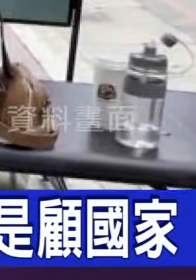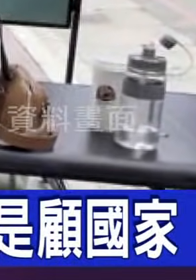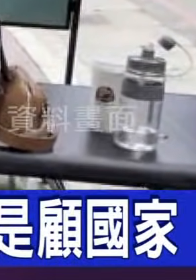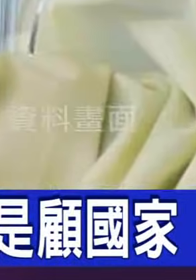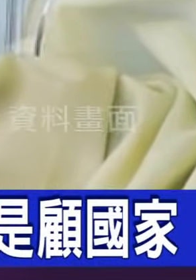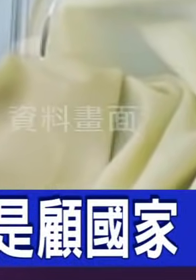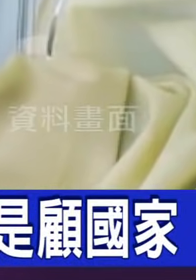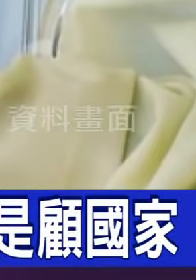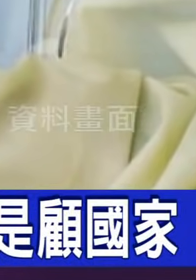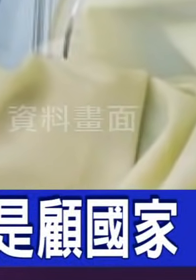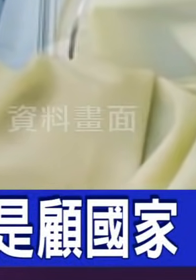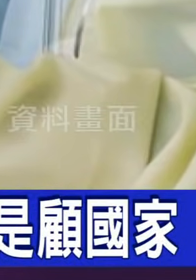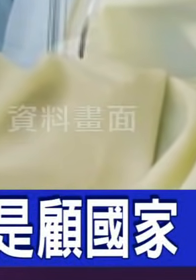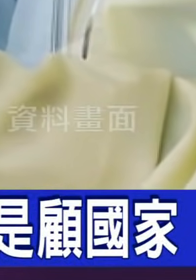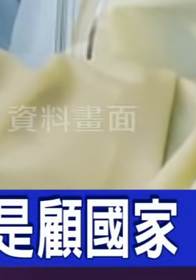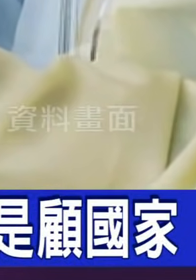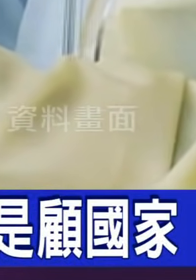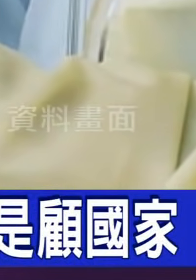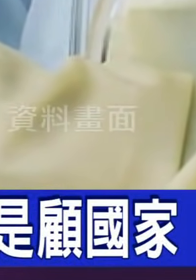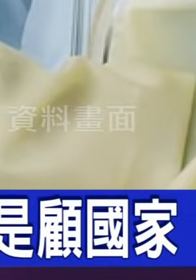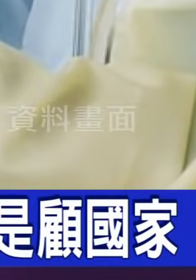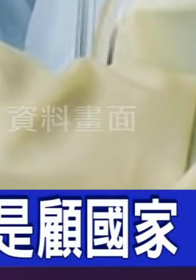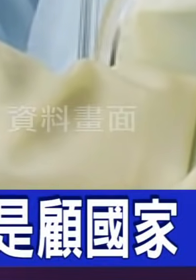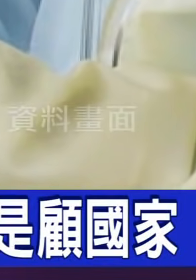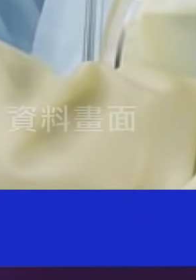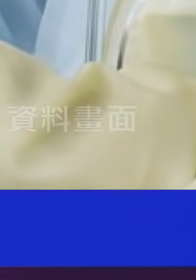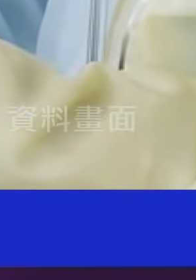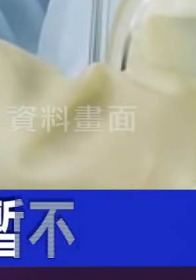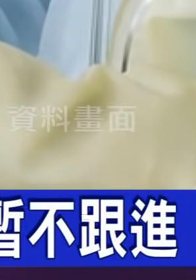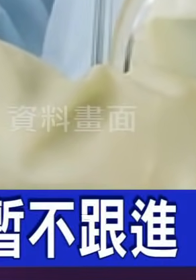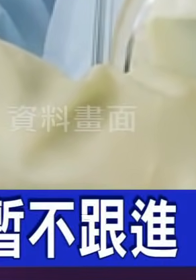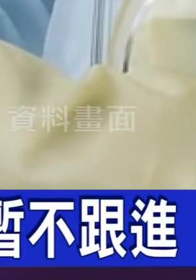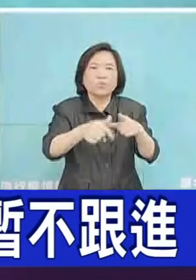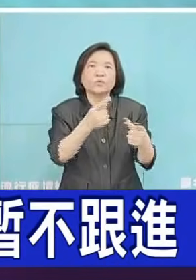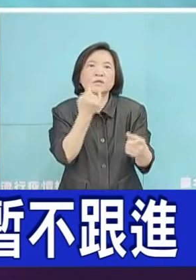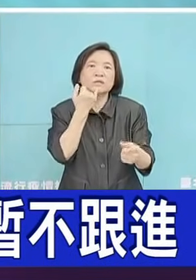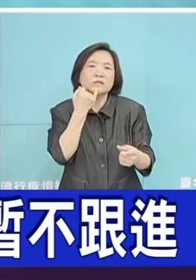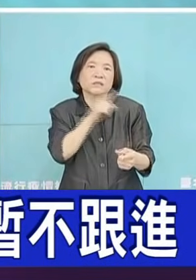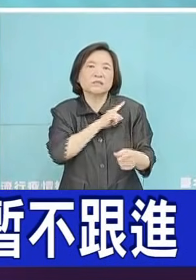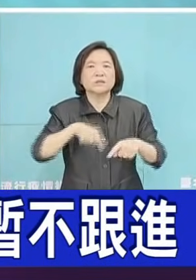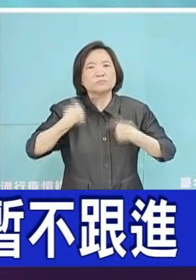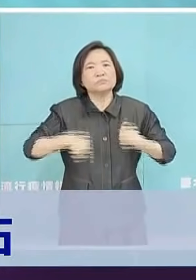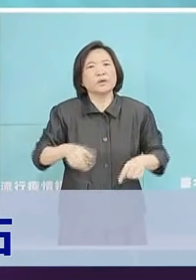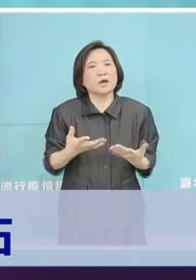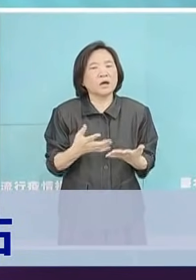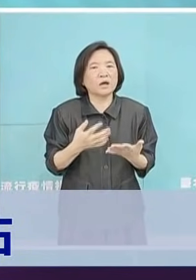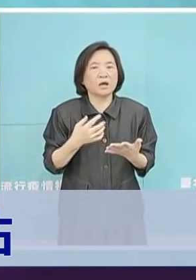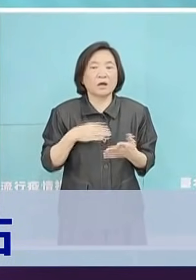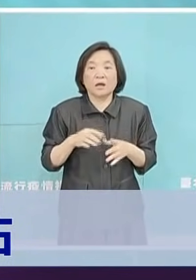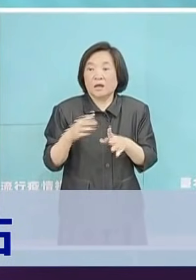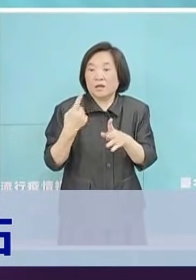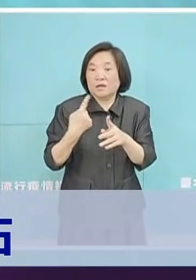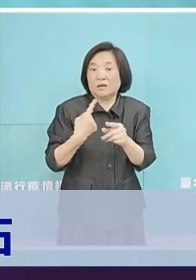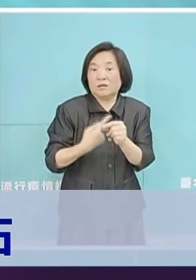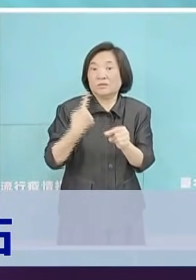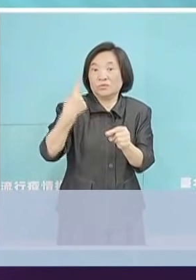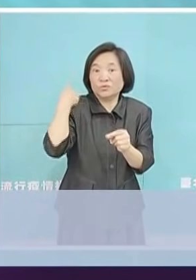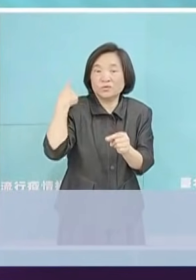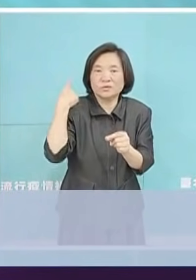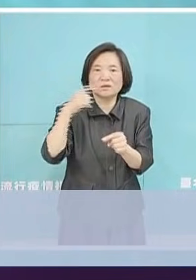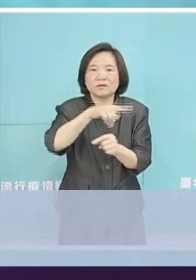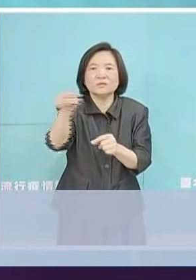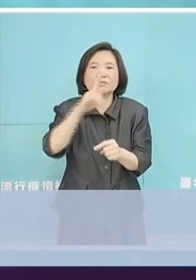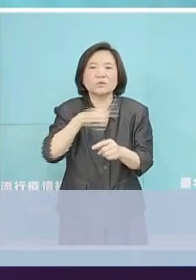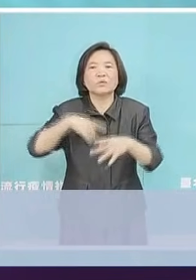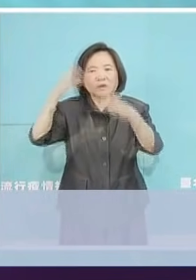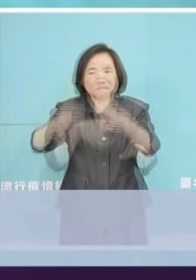未来可转型作为大型注射疫苗场所，但北市不打算跟进。 你一年前人家说快筛站，你拼死都不